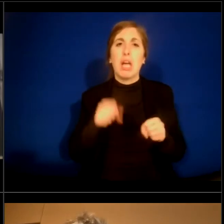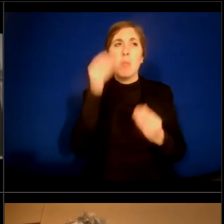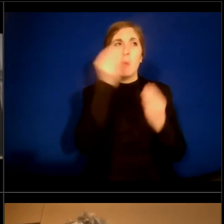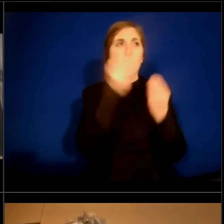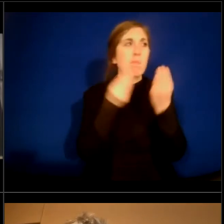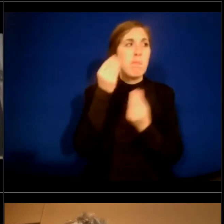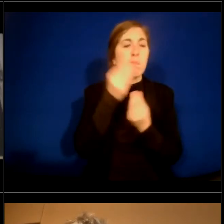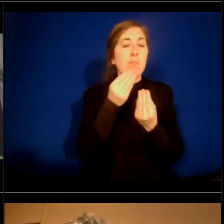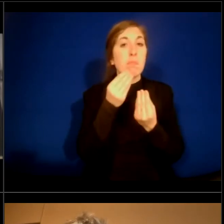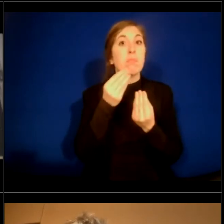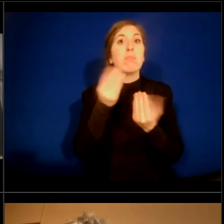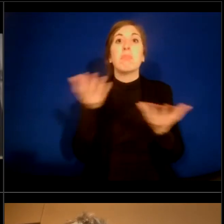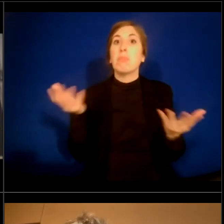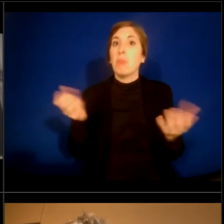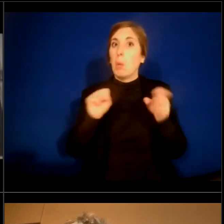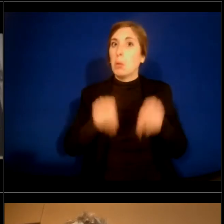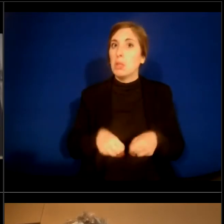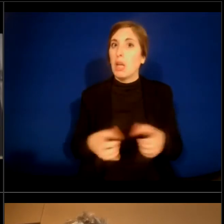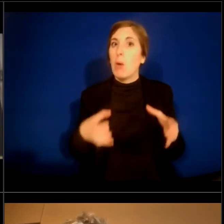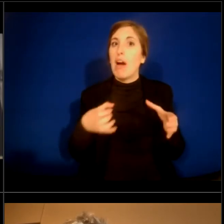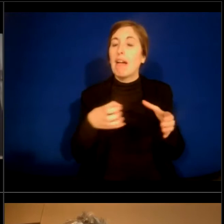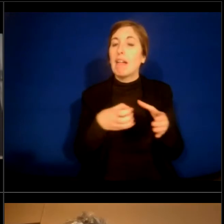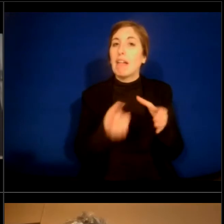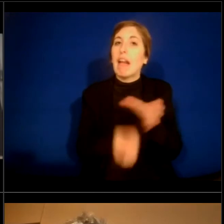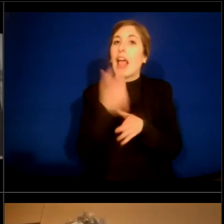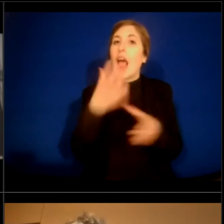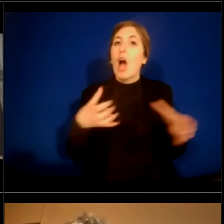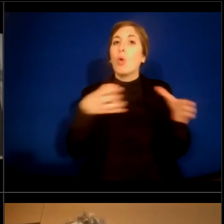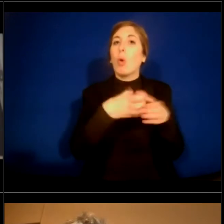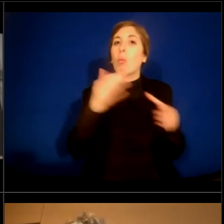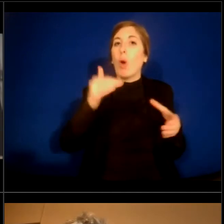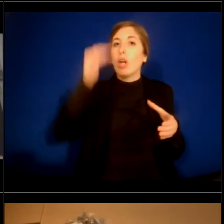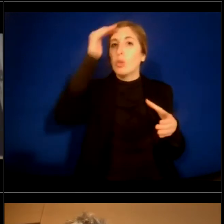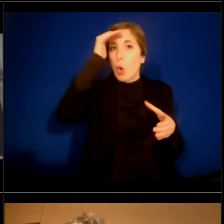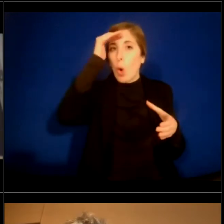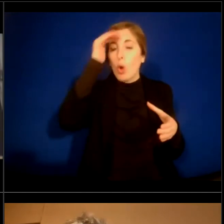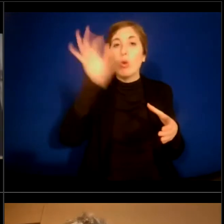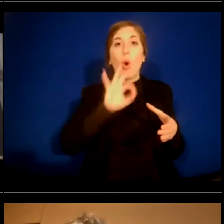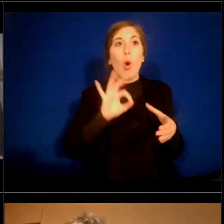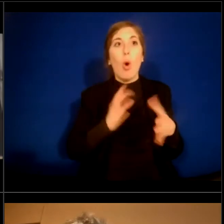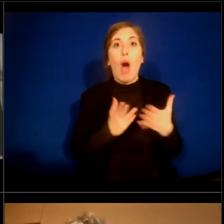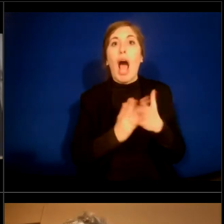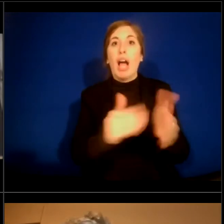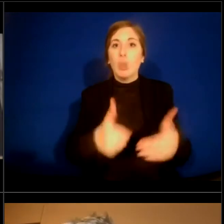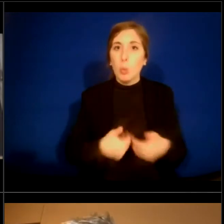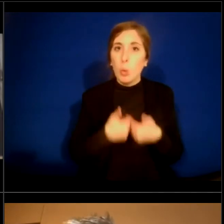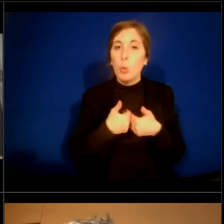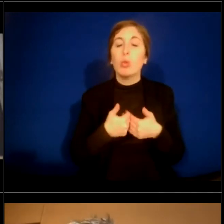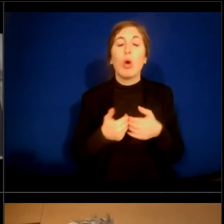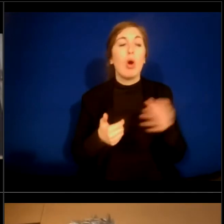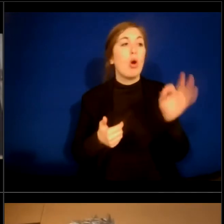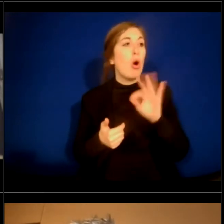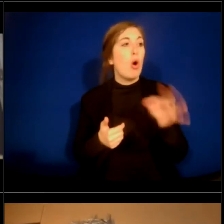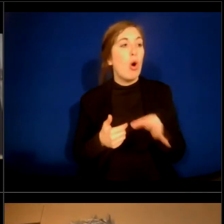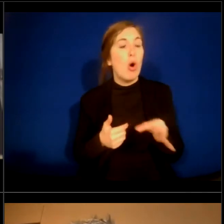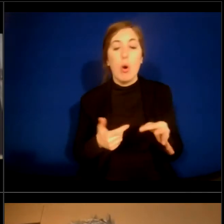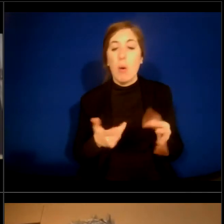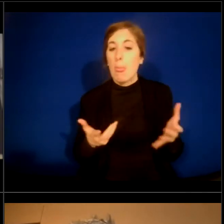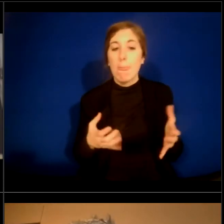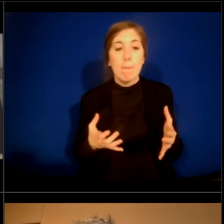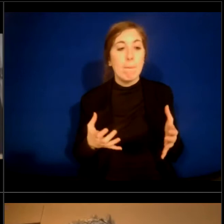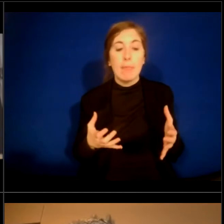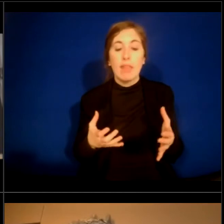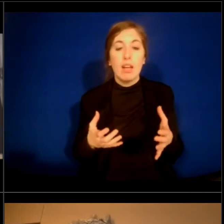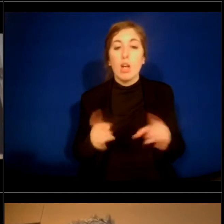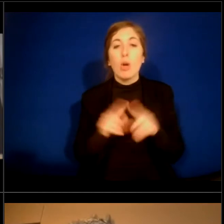ne so, dei gruppi di ascolto, dei gruppi di auto mutuo aiuto, dei gruppi dove, come dire, la comunità un po'